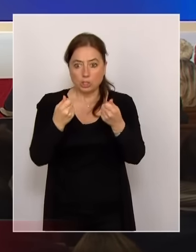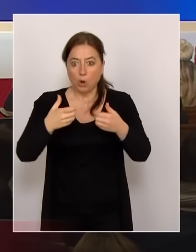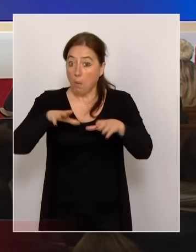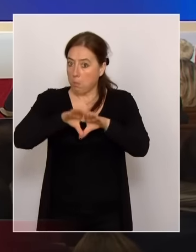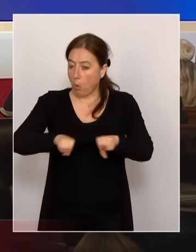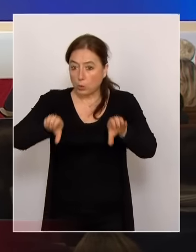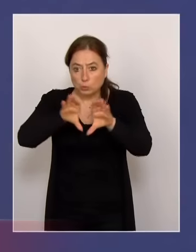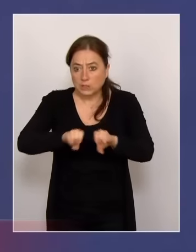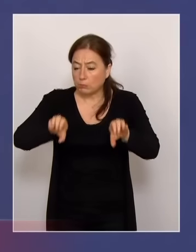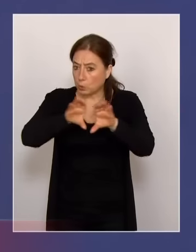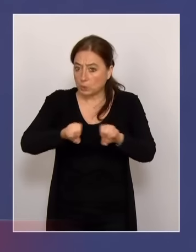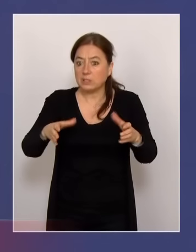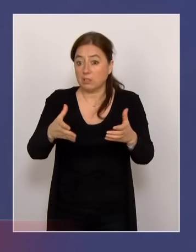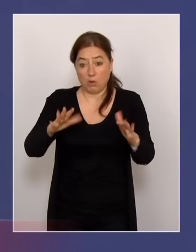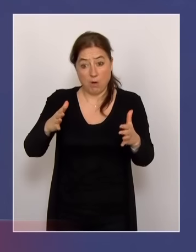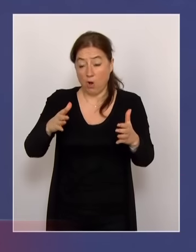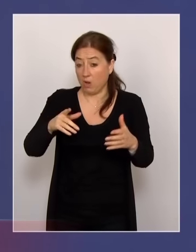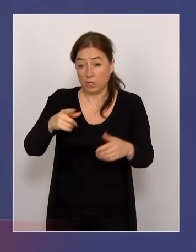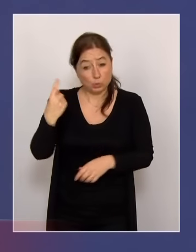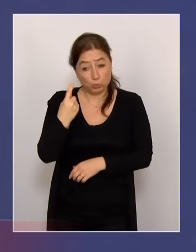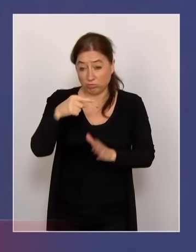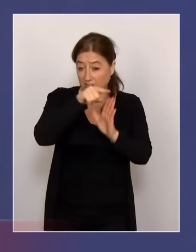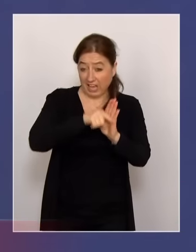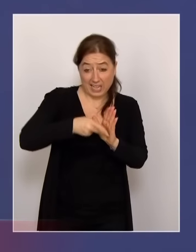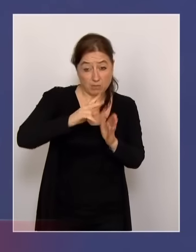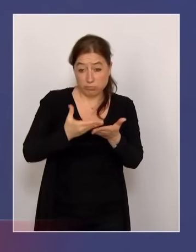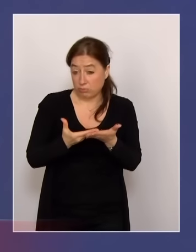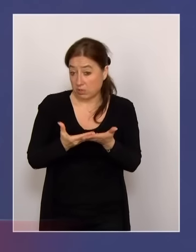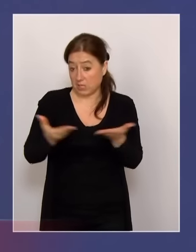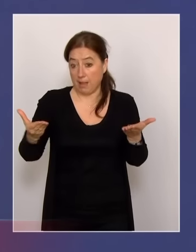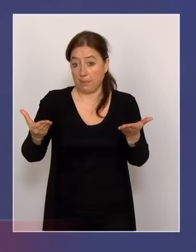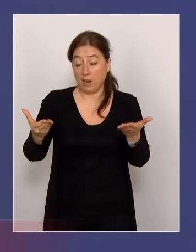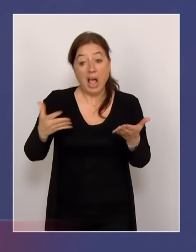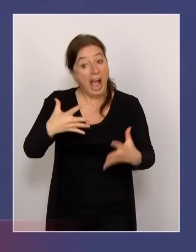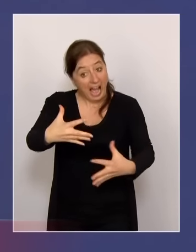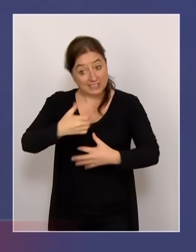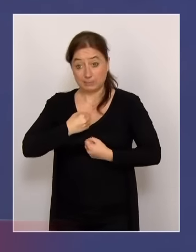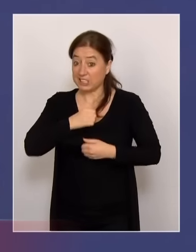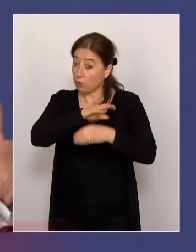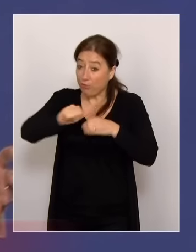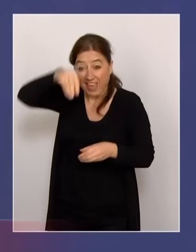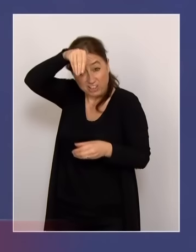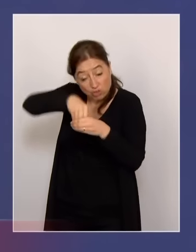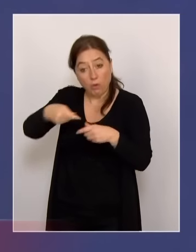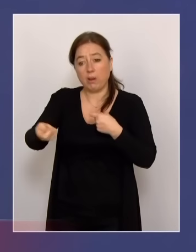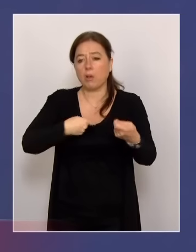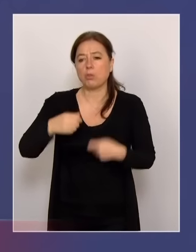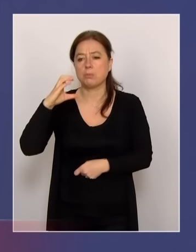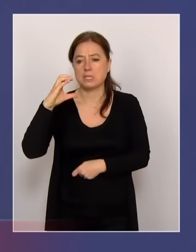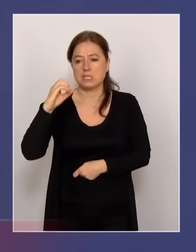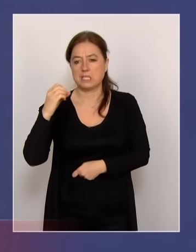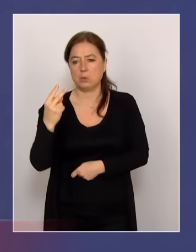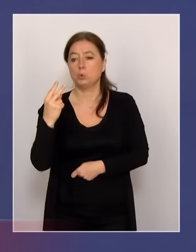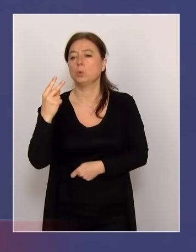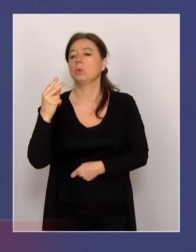par la simplification, assumer une politique de décarbonation industrielle massive, un changement profond de